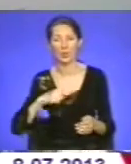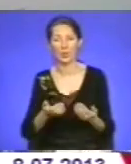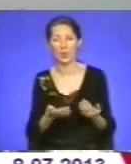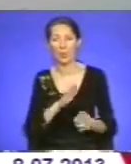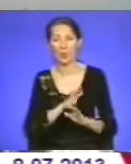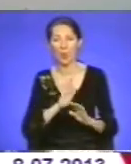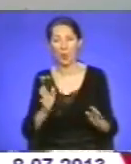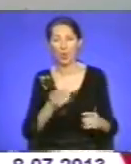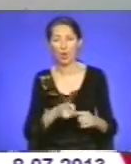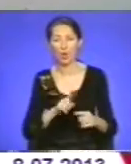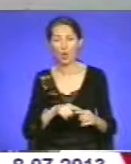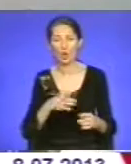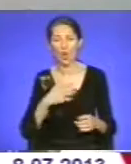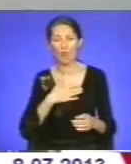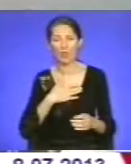було, то в нас душі